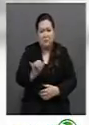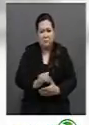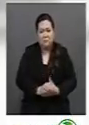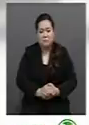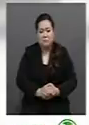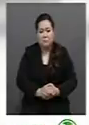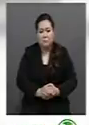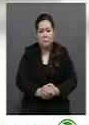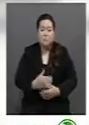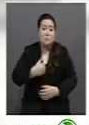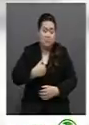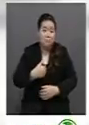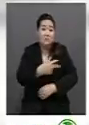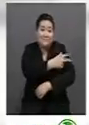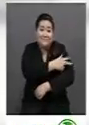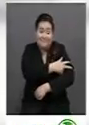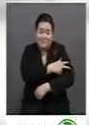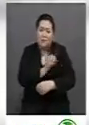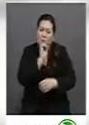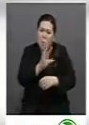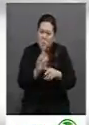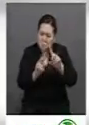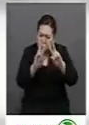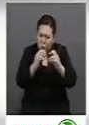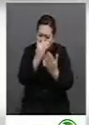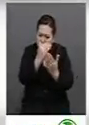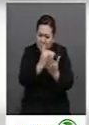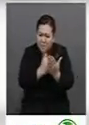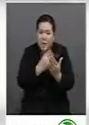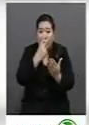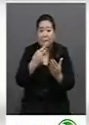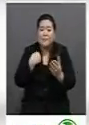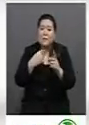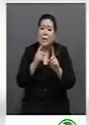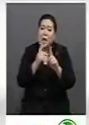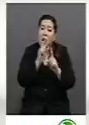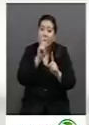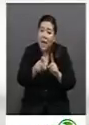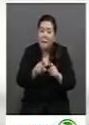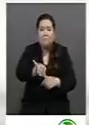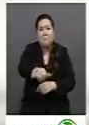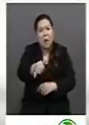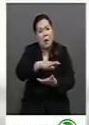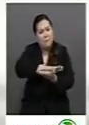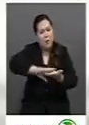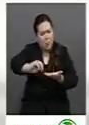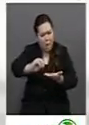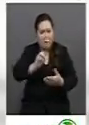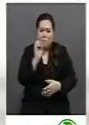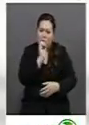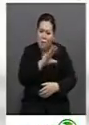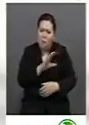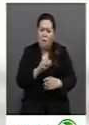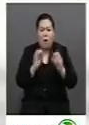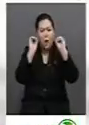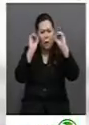รเนี่ยคือลิสต์ประเด็นที่จะเป็นหัวข้อการประเมินออกมาให้เห็นเลยนะคะอย่างคำถามบางคำถามบางมหาวิทยาลัยเนี่ยอาจจะบอกว่าปัญหาที่อาจารย์มาร้